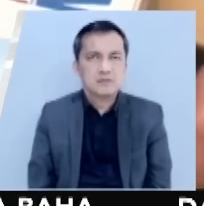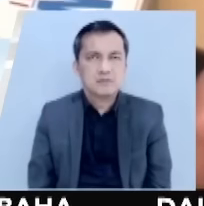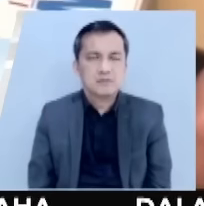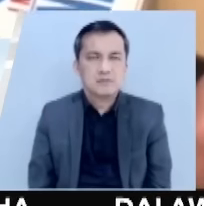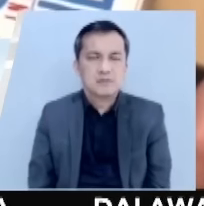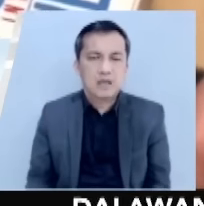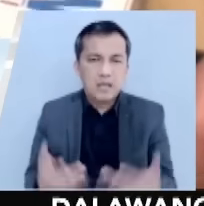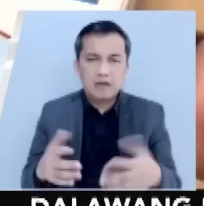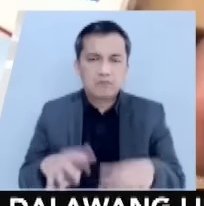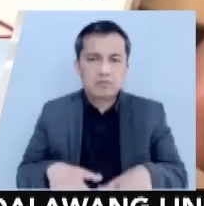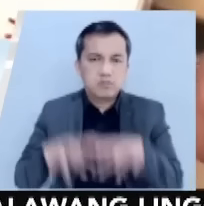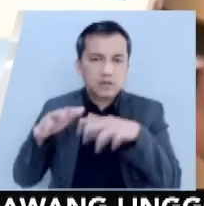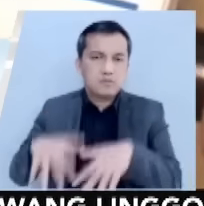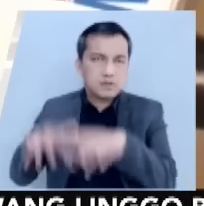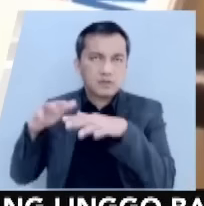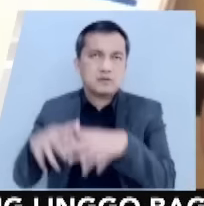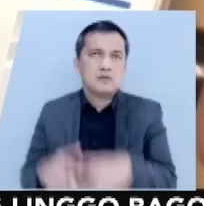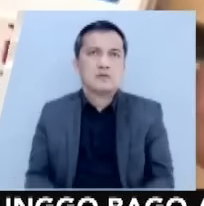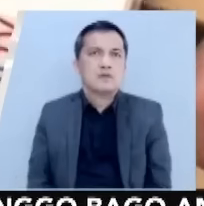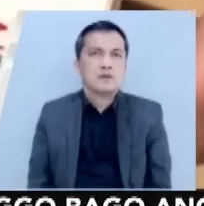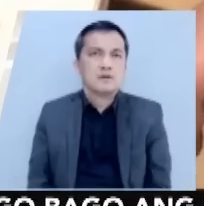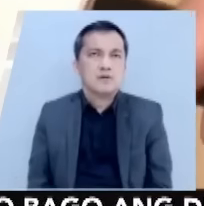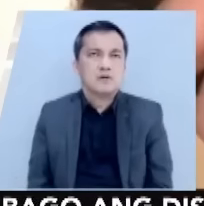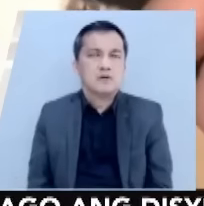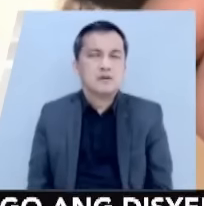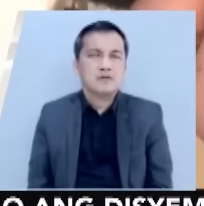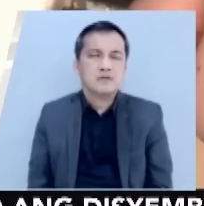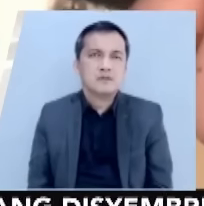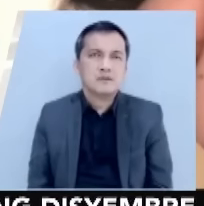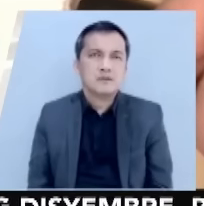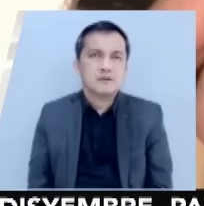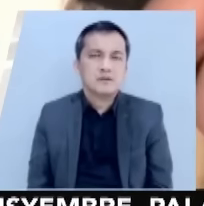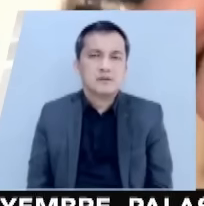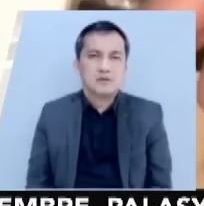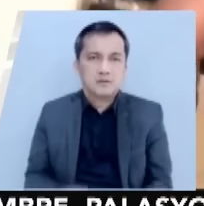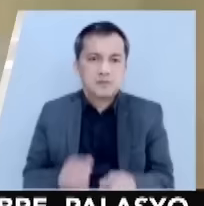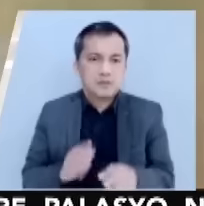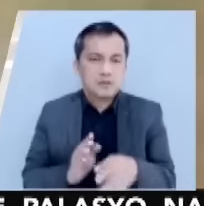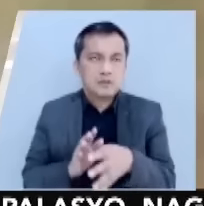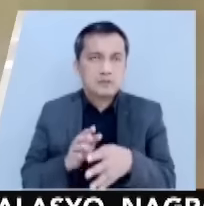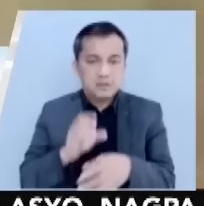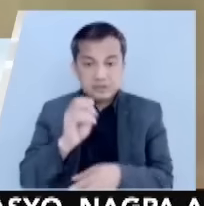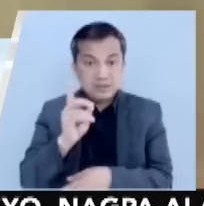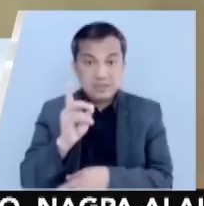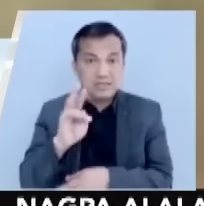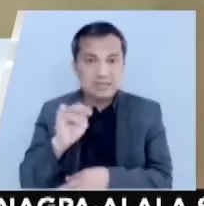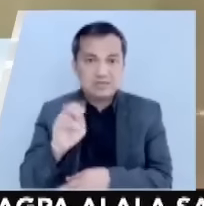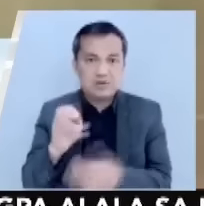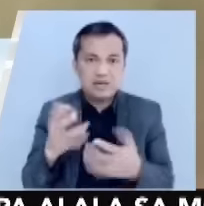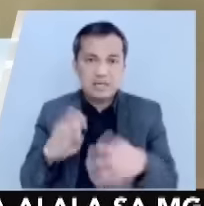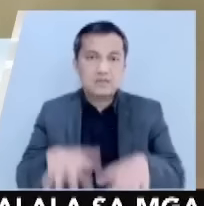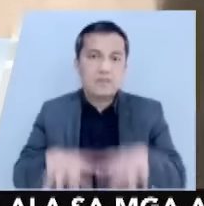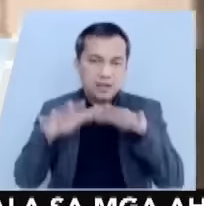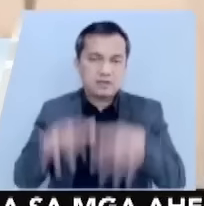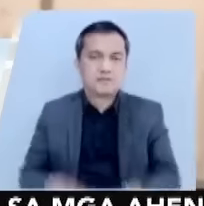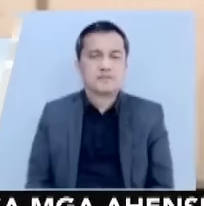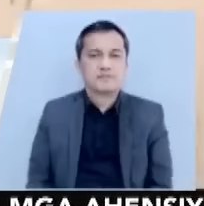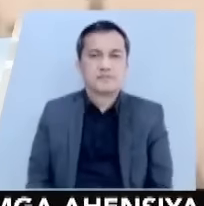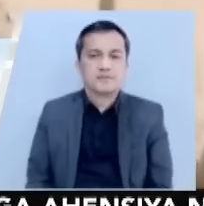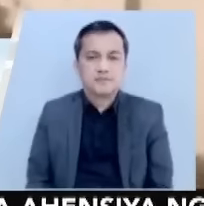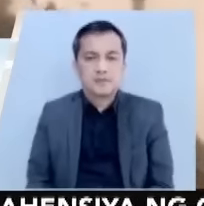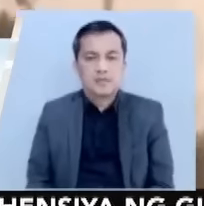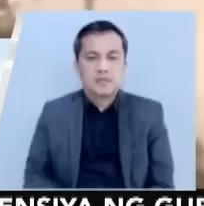kasi mas mataas yung... Parang tinatawiran niya kaysa yung drainage namin. Patuloy naman ang monitoring ng